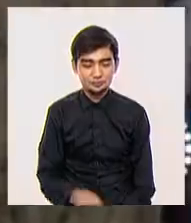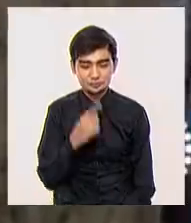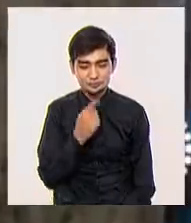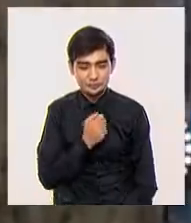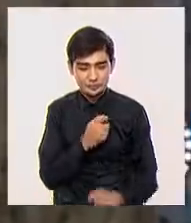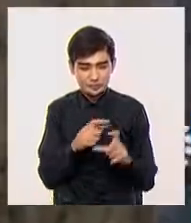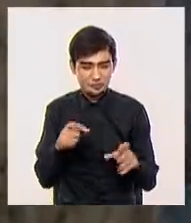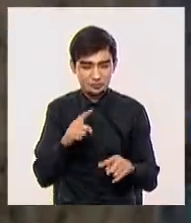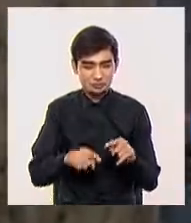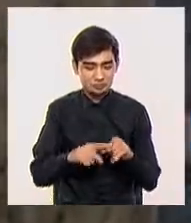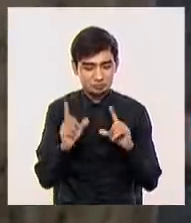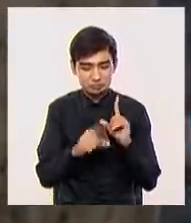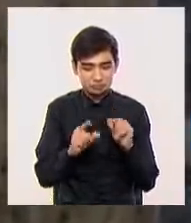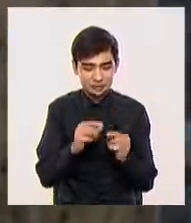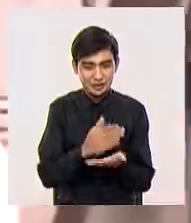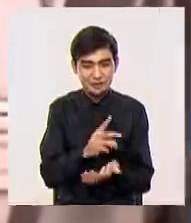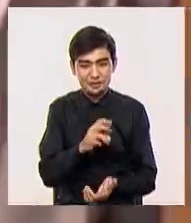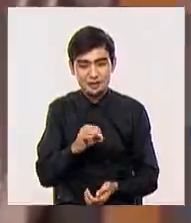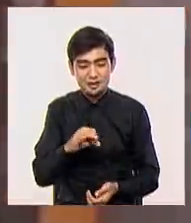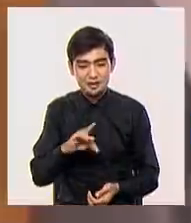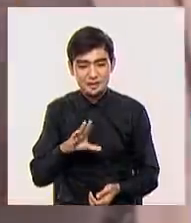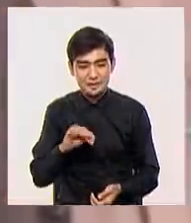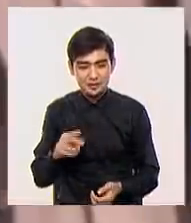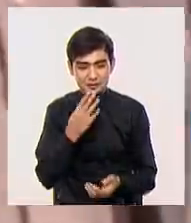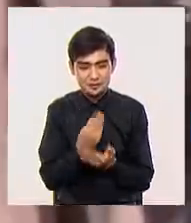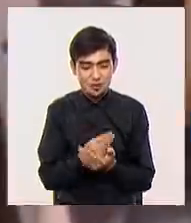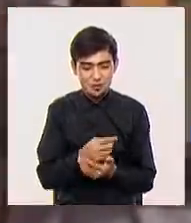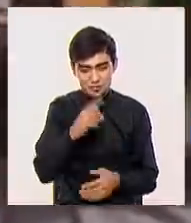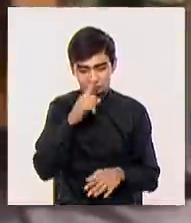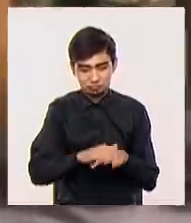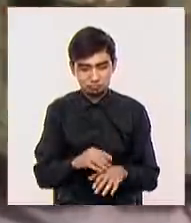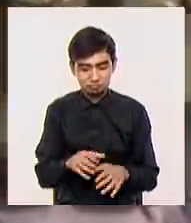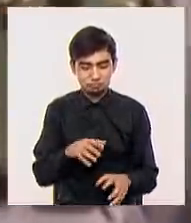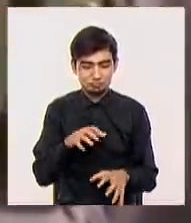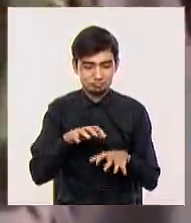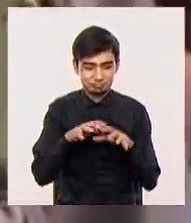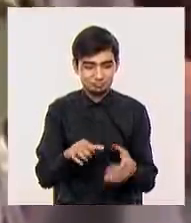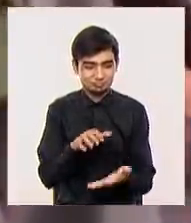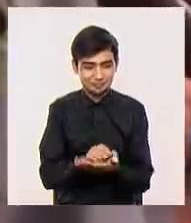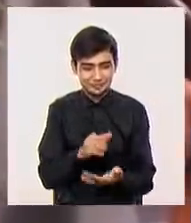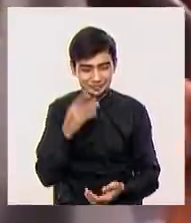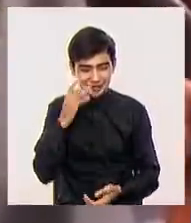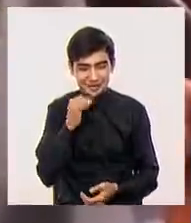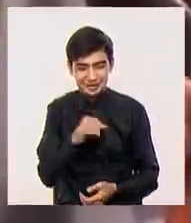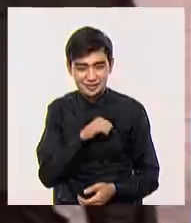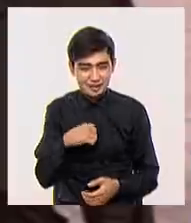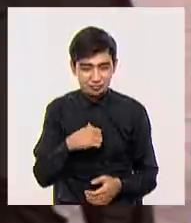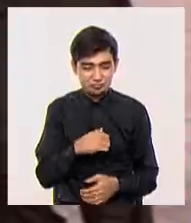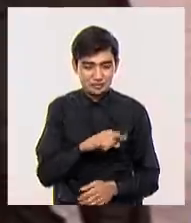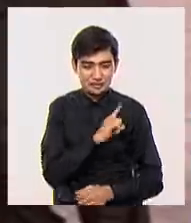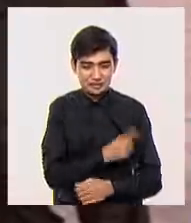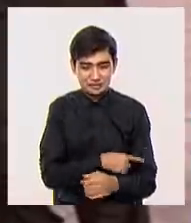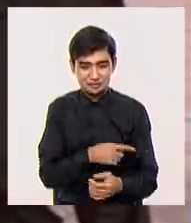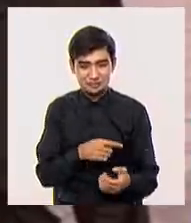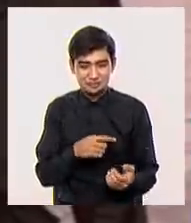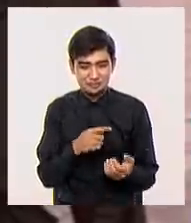Әскерлер тым тырақай кетіп жатқанда талибандықтар өз үкіметін жасақтауға кірісіп кетті. Олар билікке ең мықты жауынгерлер мен адуынды